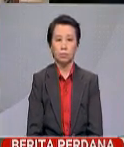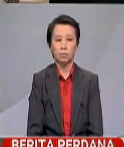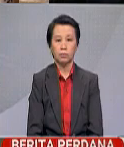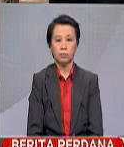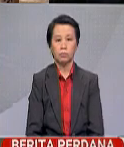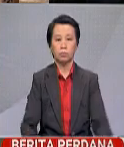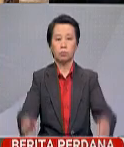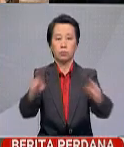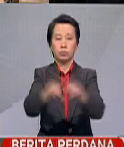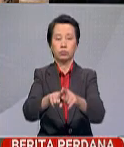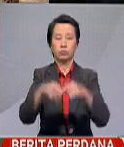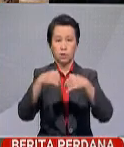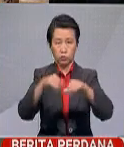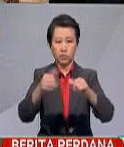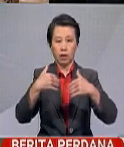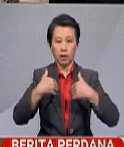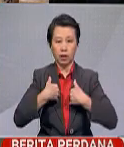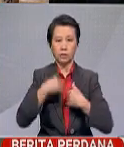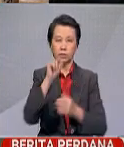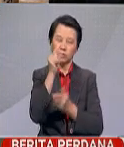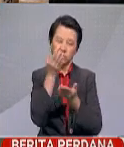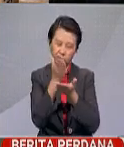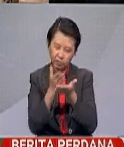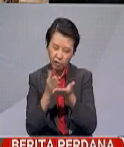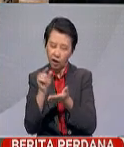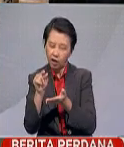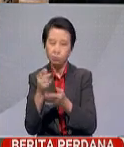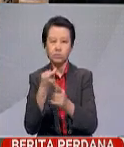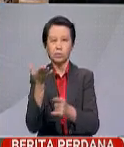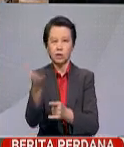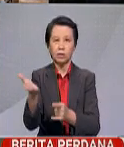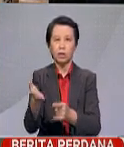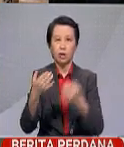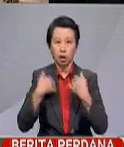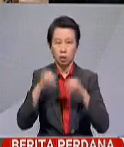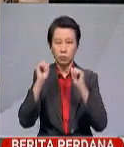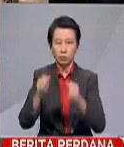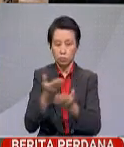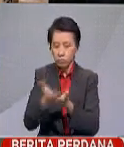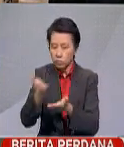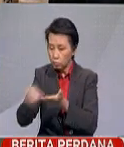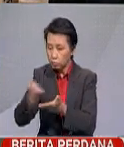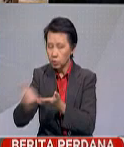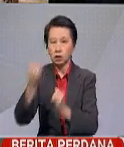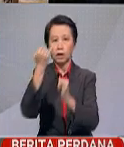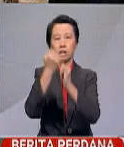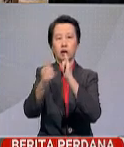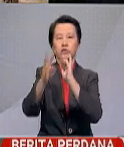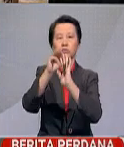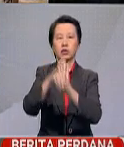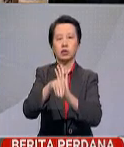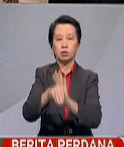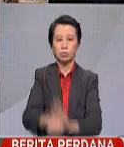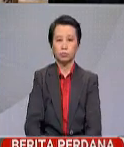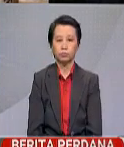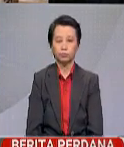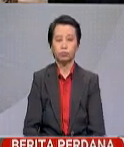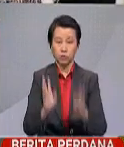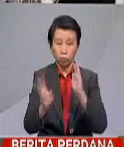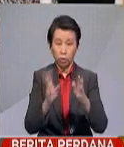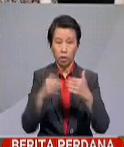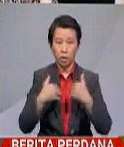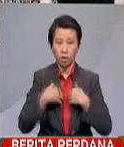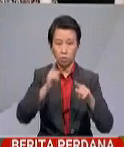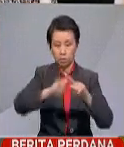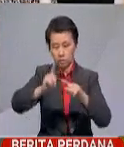Pun begitu, masih terdapat segelintir dari mereka yang sempat lagi membeli belah di saat akhir. Walaupun masih